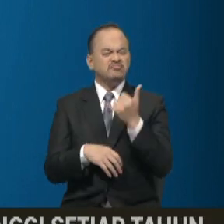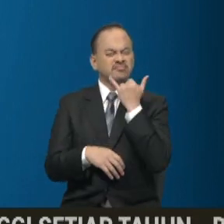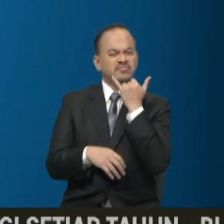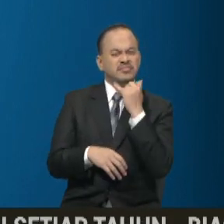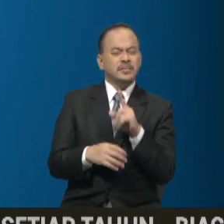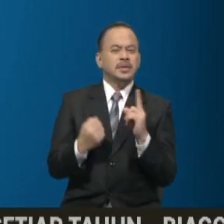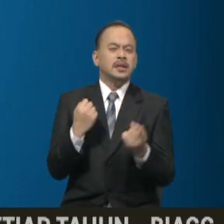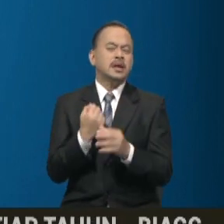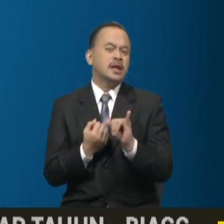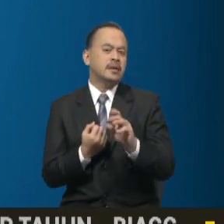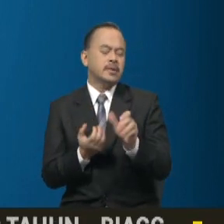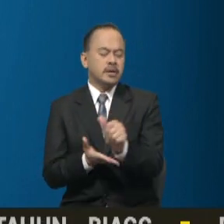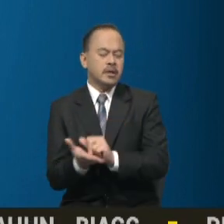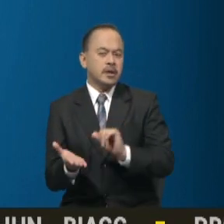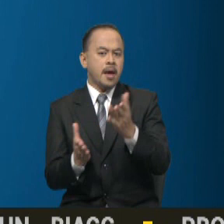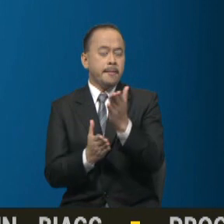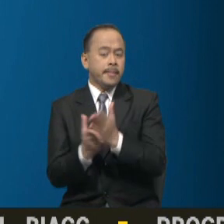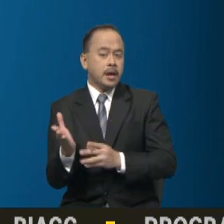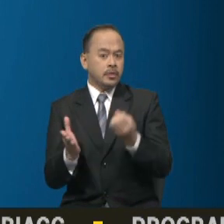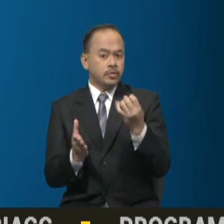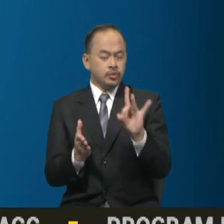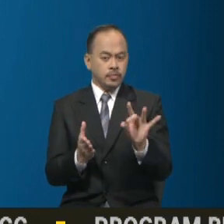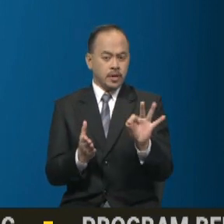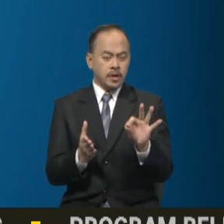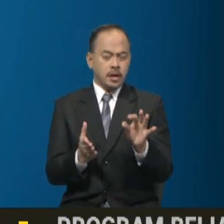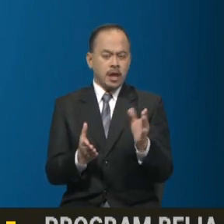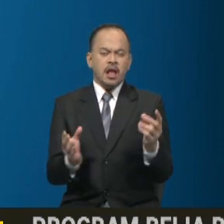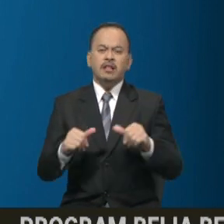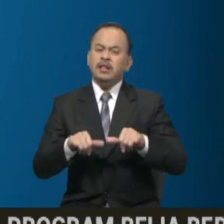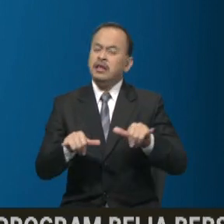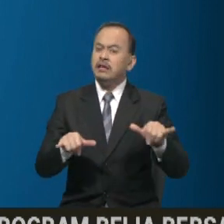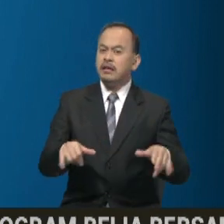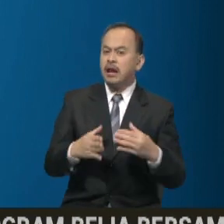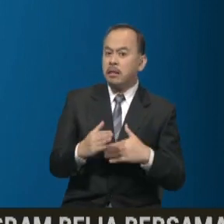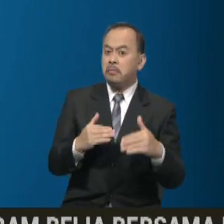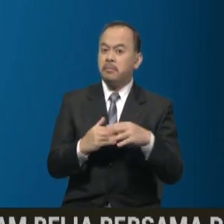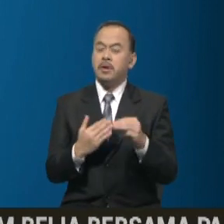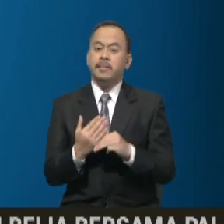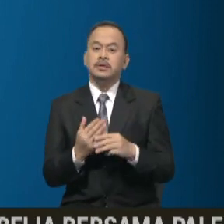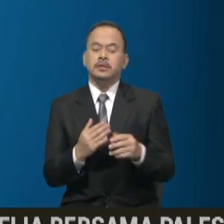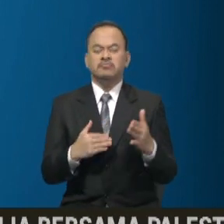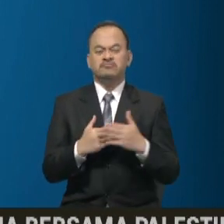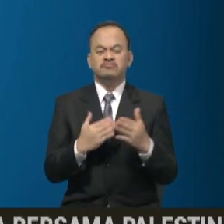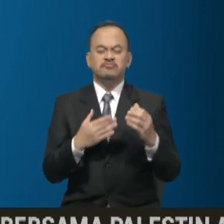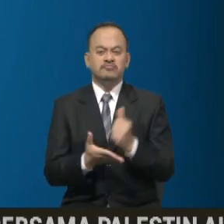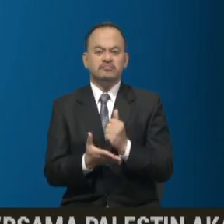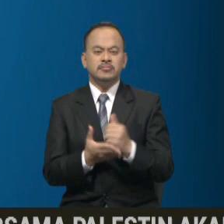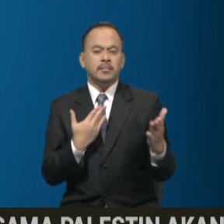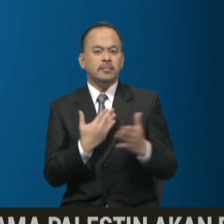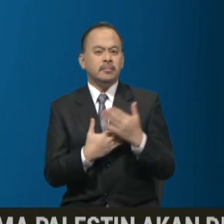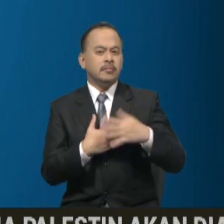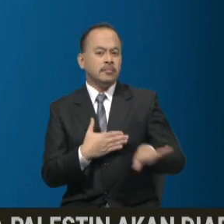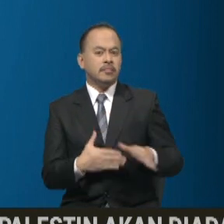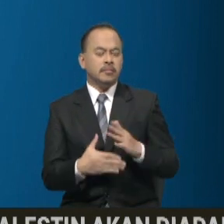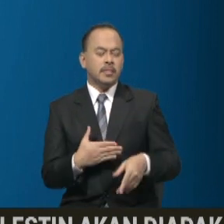kesalahan Akta Immigration Penggal 17, iaitu tinggal lebih masa setelah pas immigration mansuh dan bekerja bukan